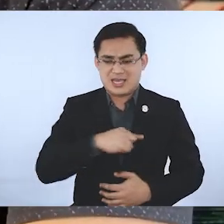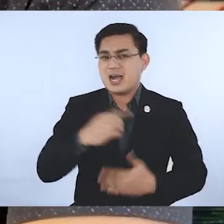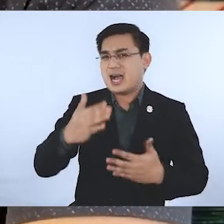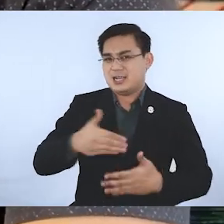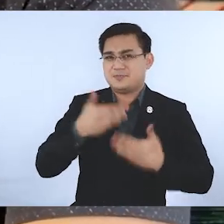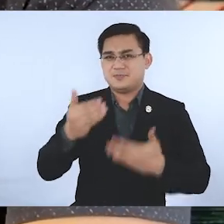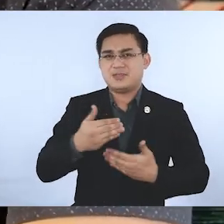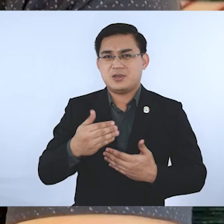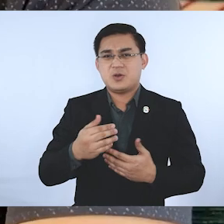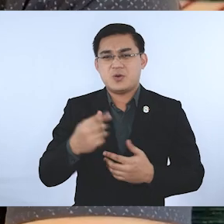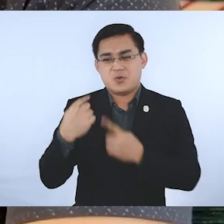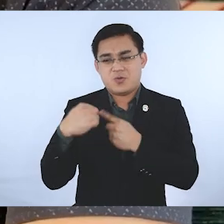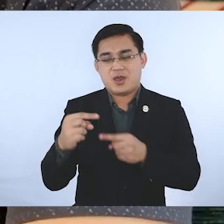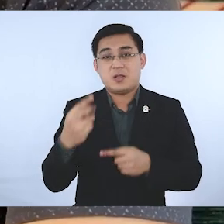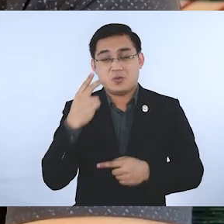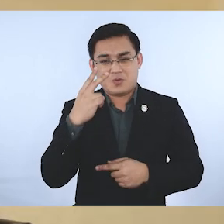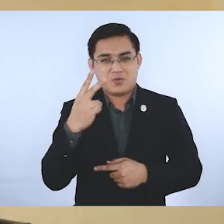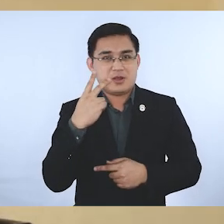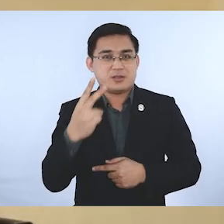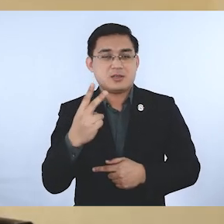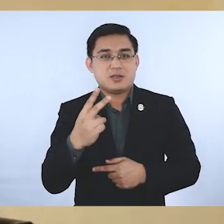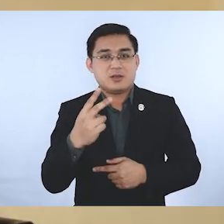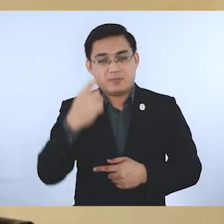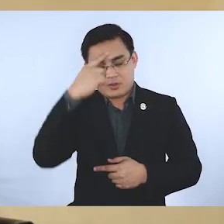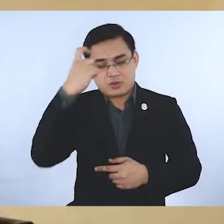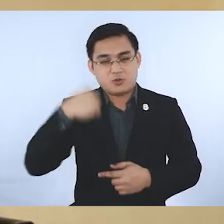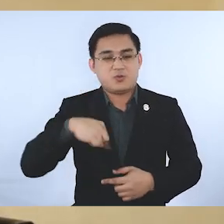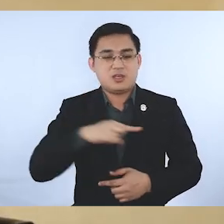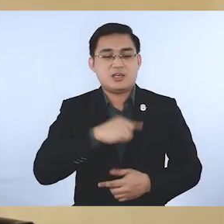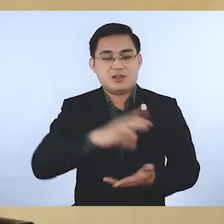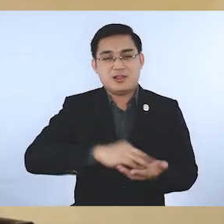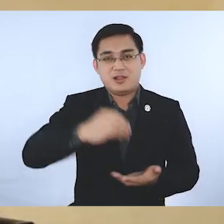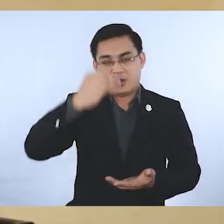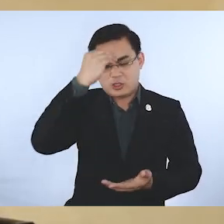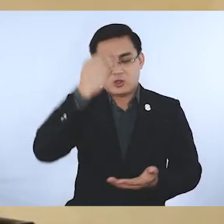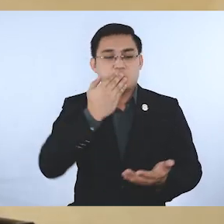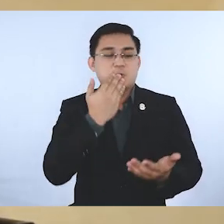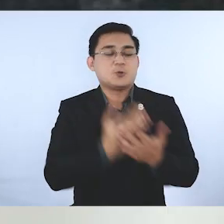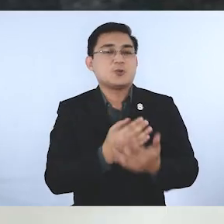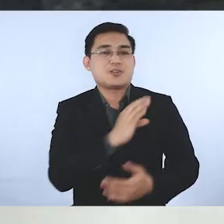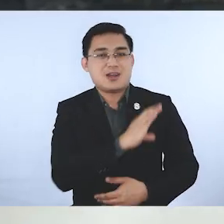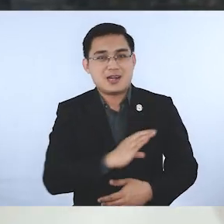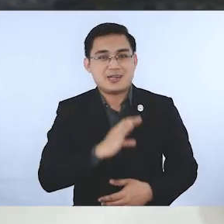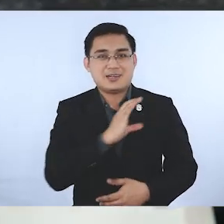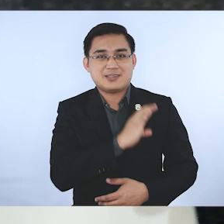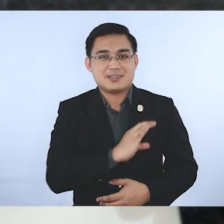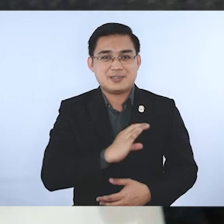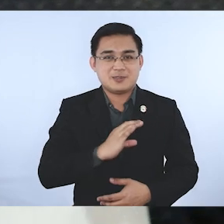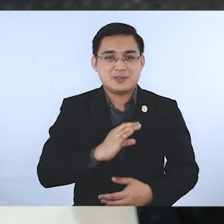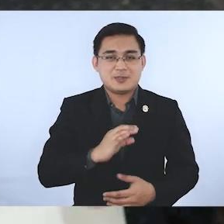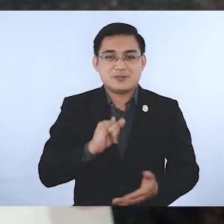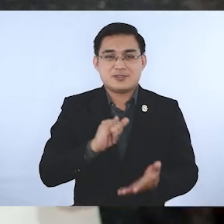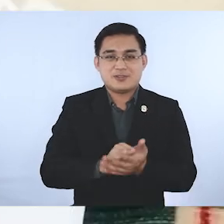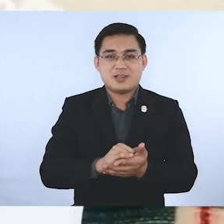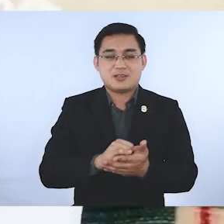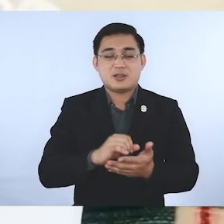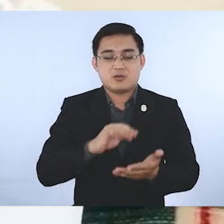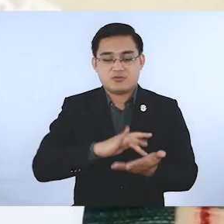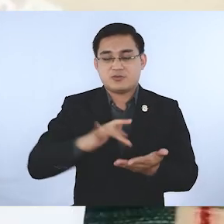Little Ones Playlist dahil matututo po kami ng mga mabuting asal na totoo pong nakakalugod sa ating Panginoong